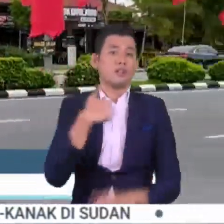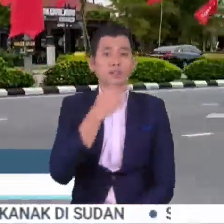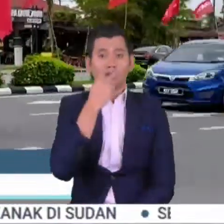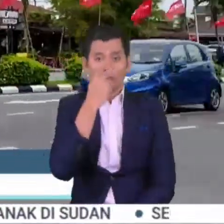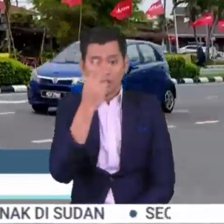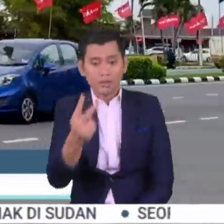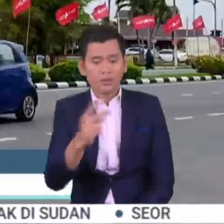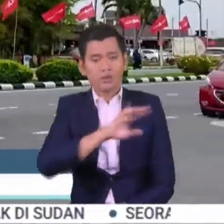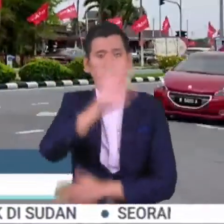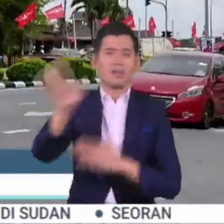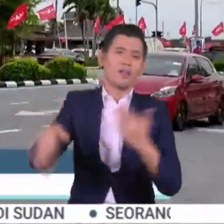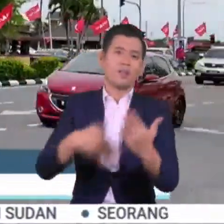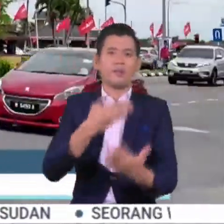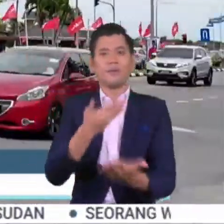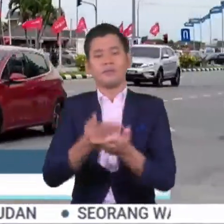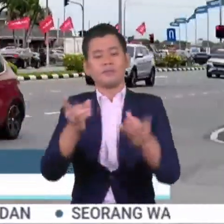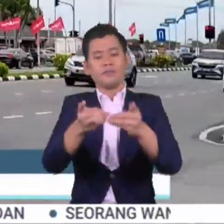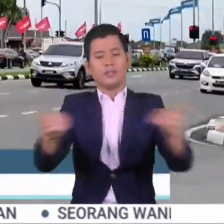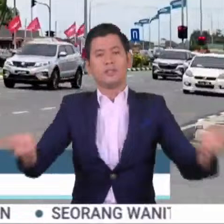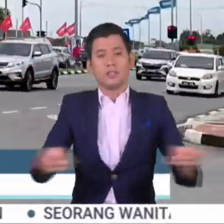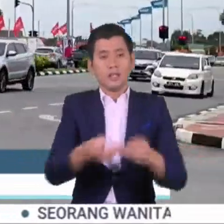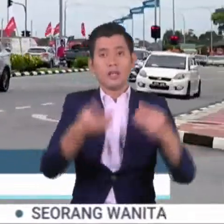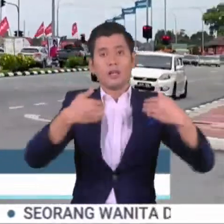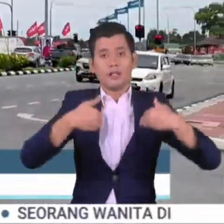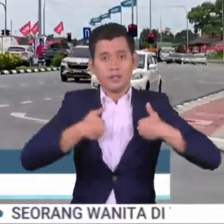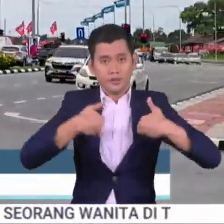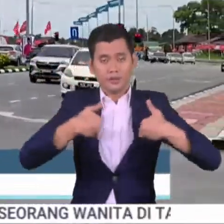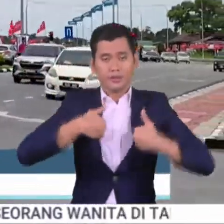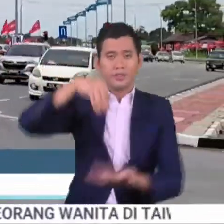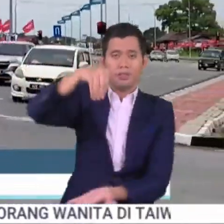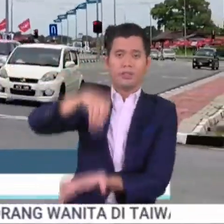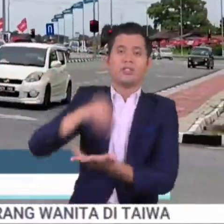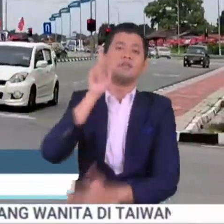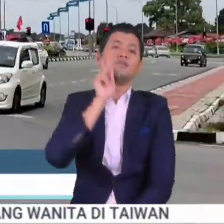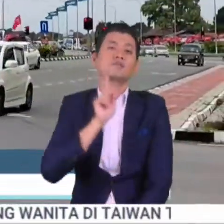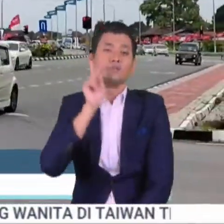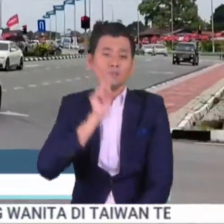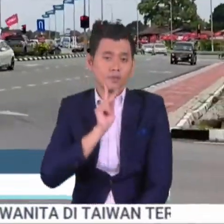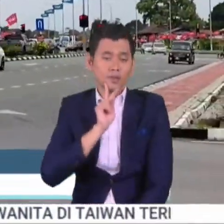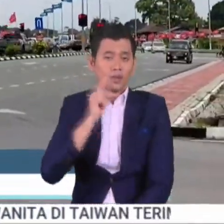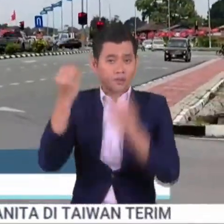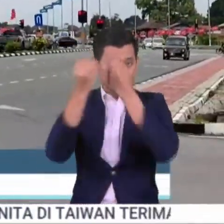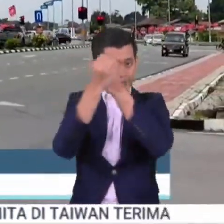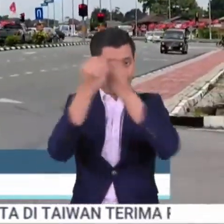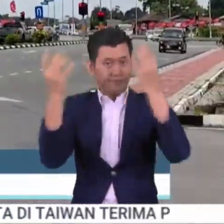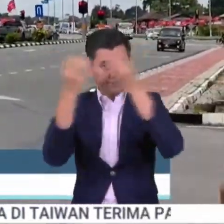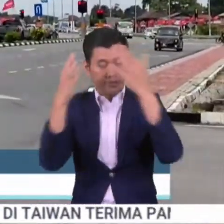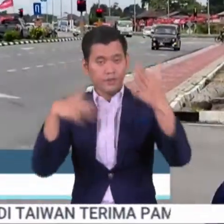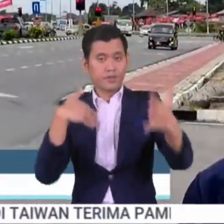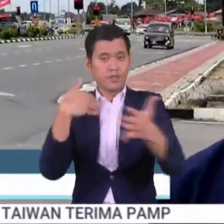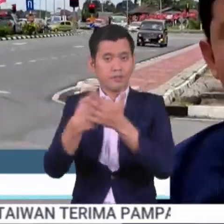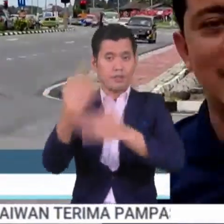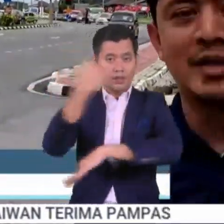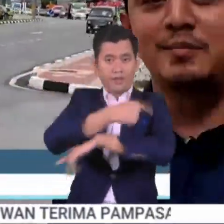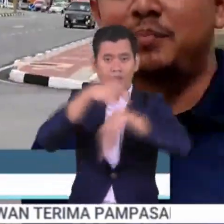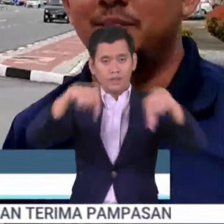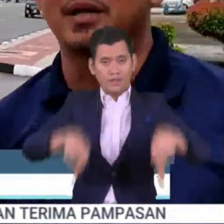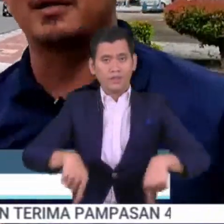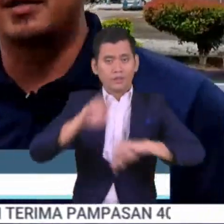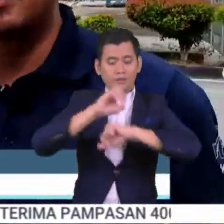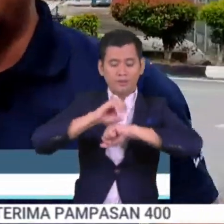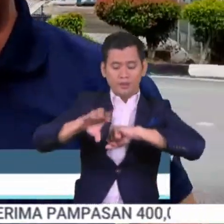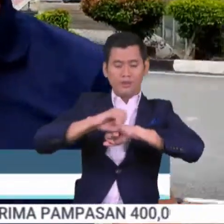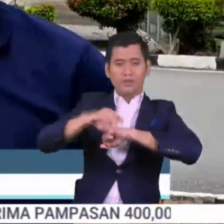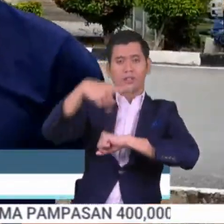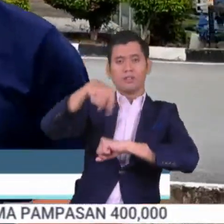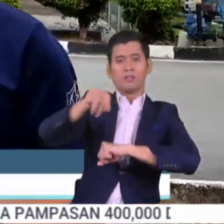di seluruh daerah yang terdapat di negeri kita. Untuk makluman, setakat hari ini kempen pilihan